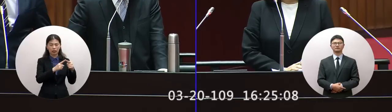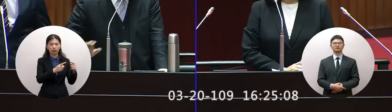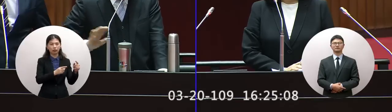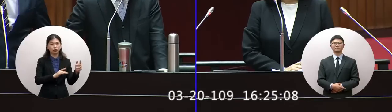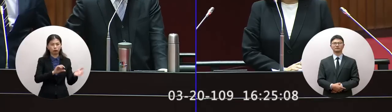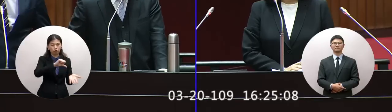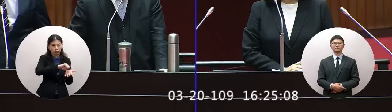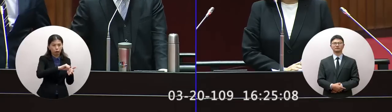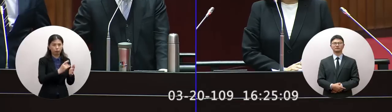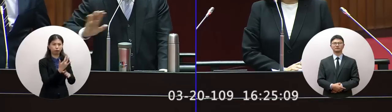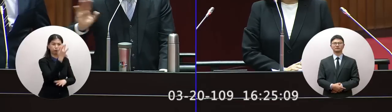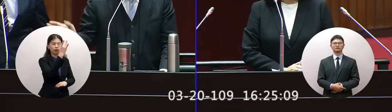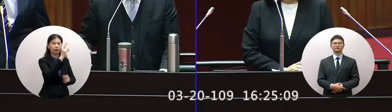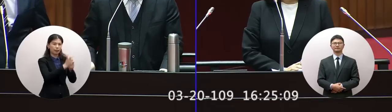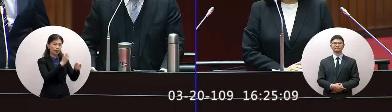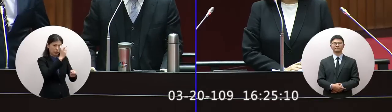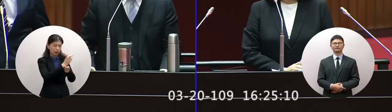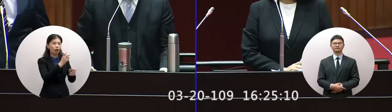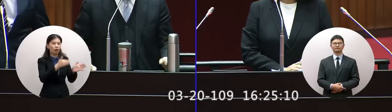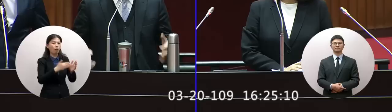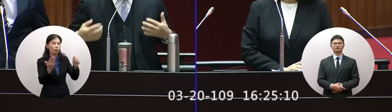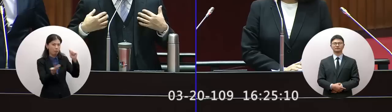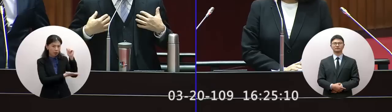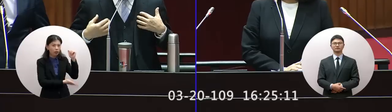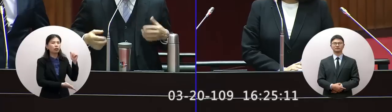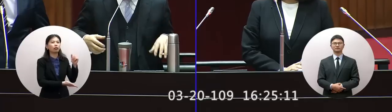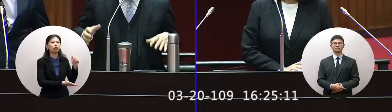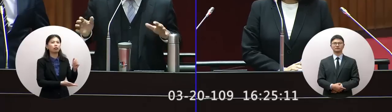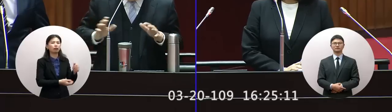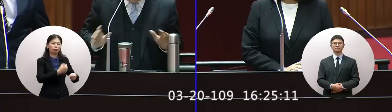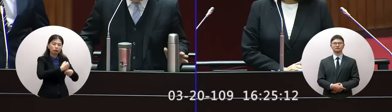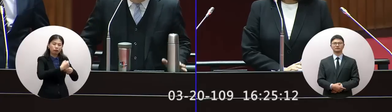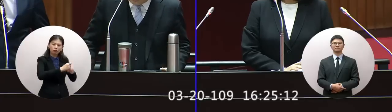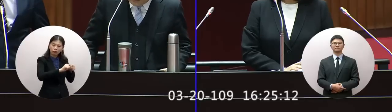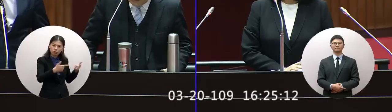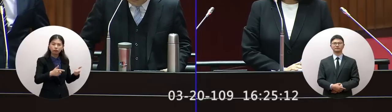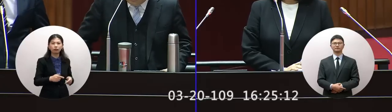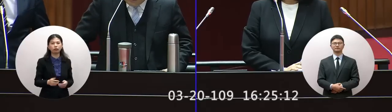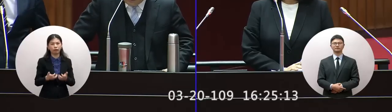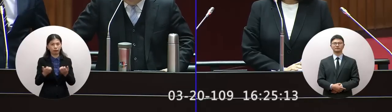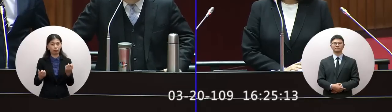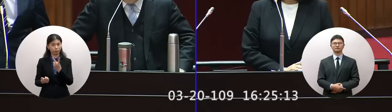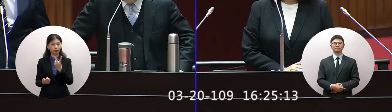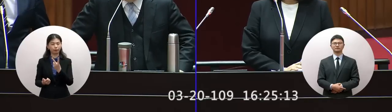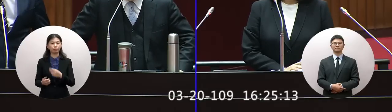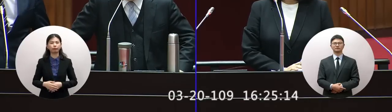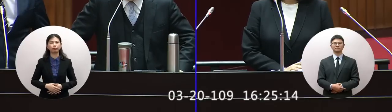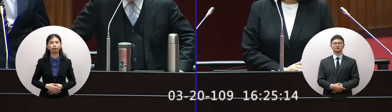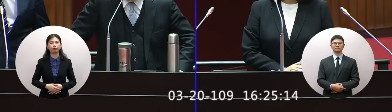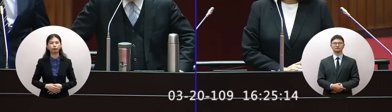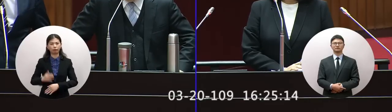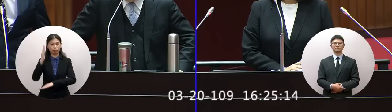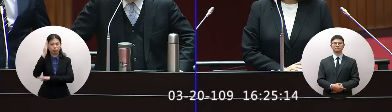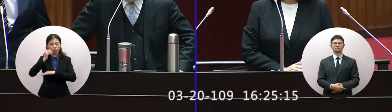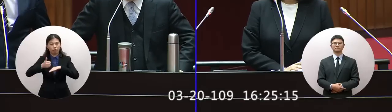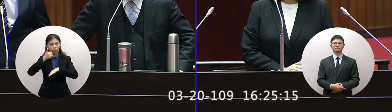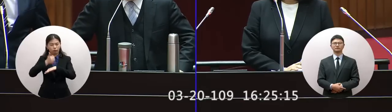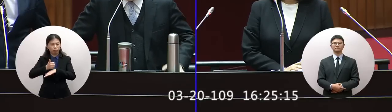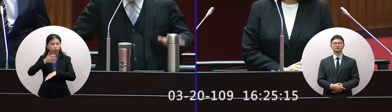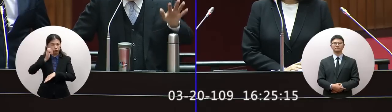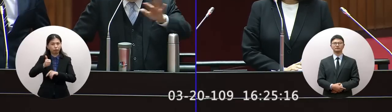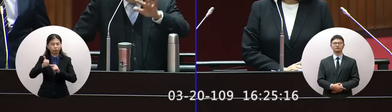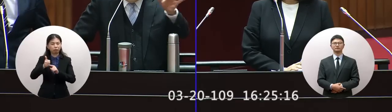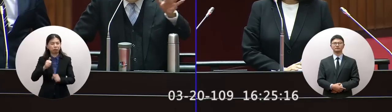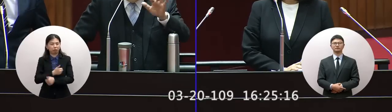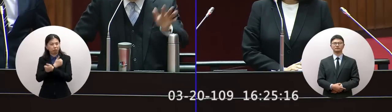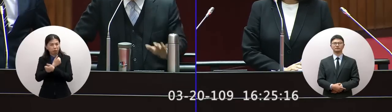20年。种种，这有相当不同，这必须经过这些执政的这种经验，